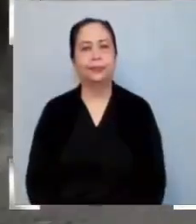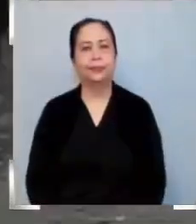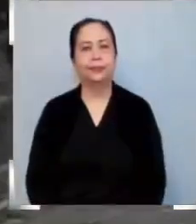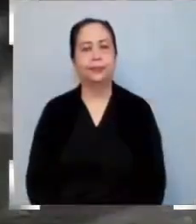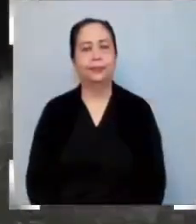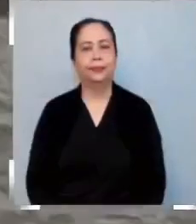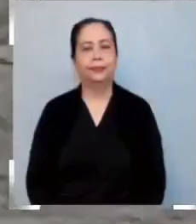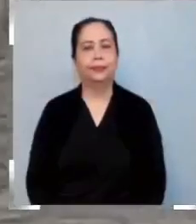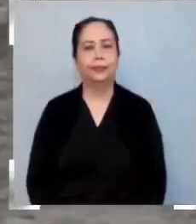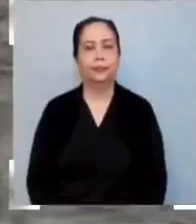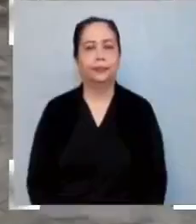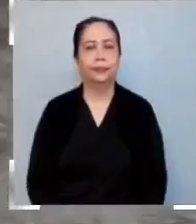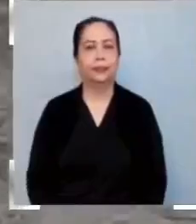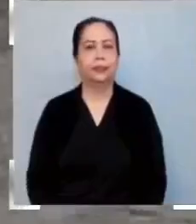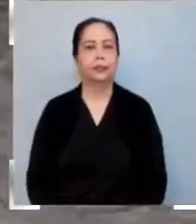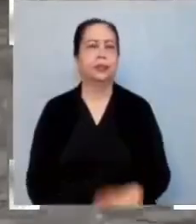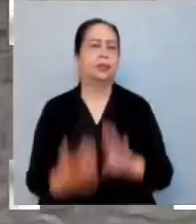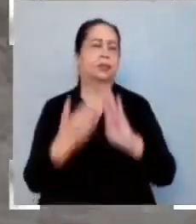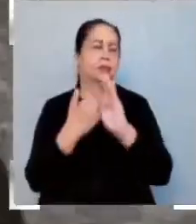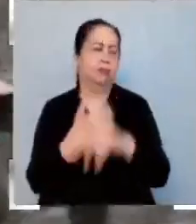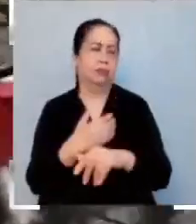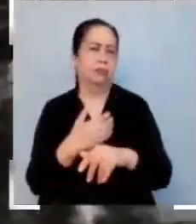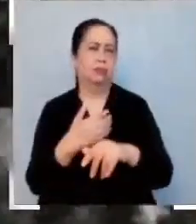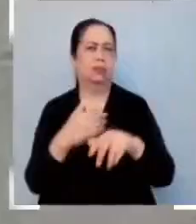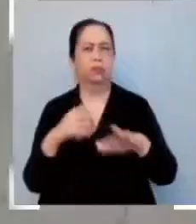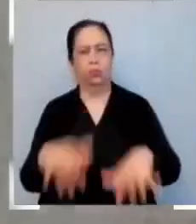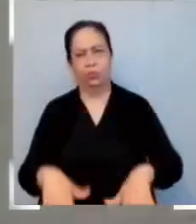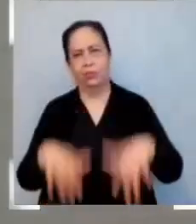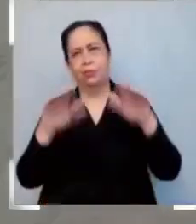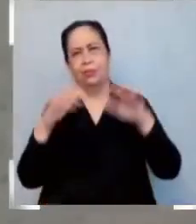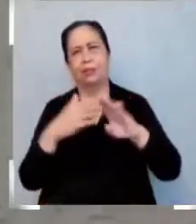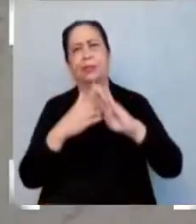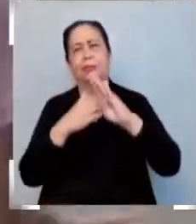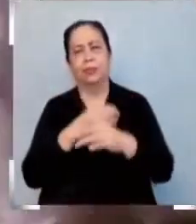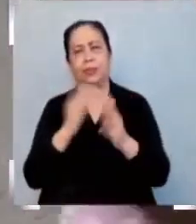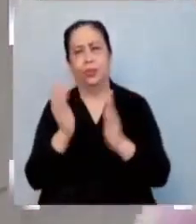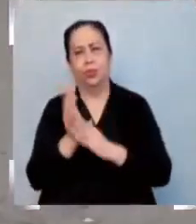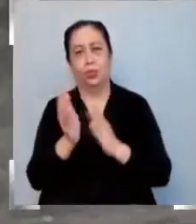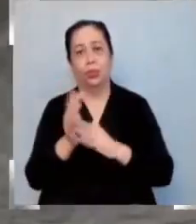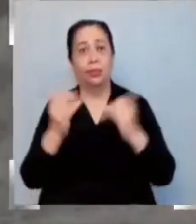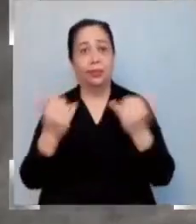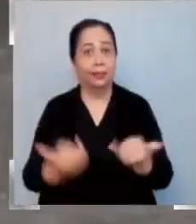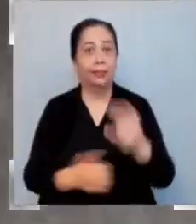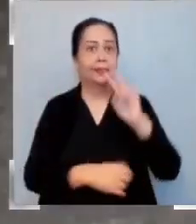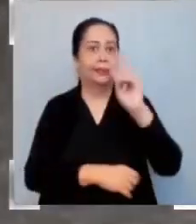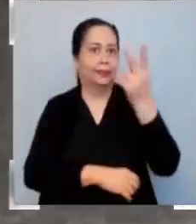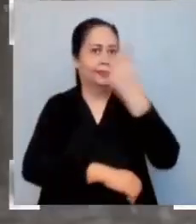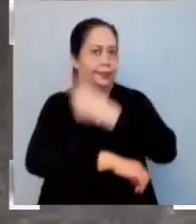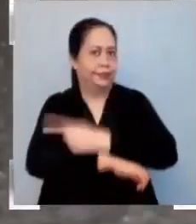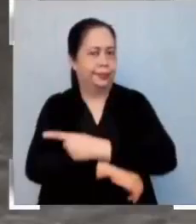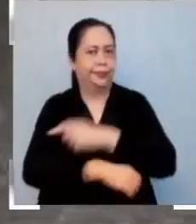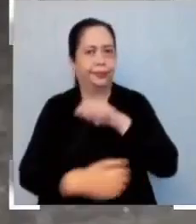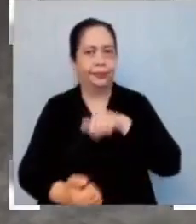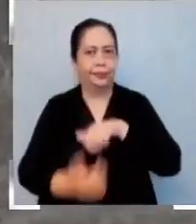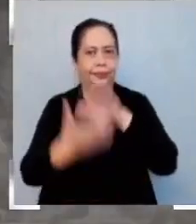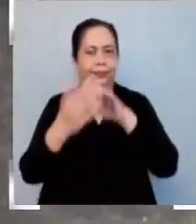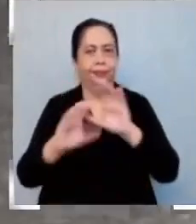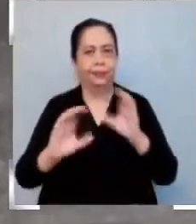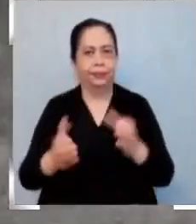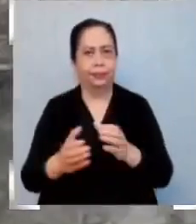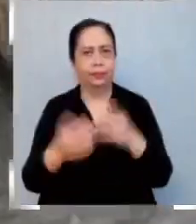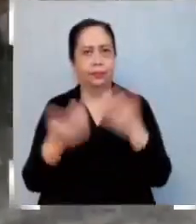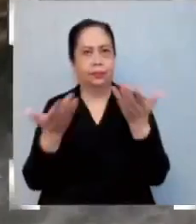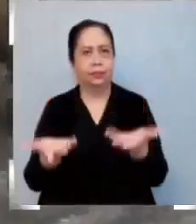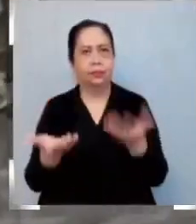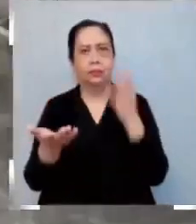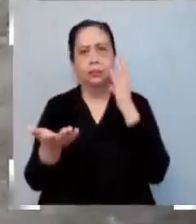Back to baha ang back to school ngayong pangalawang araw ng face-to-face na pasukan. Ito ang bumulaga sa mga